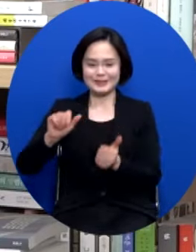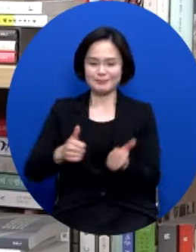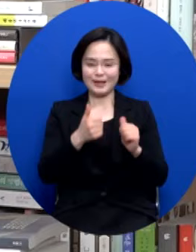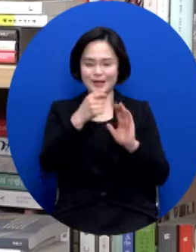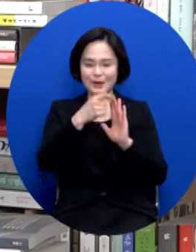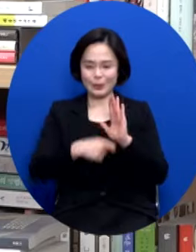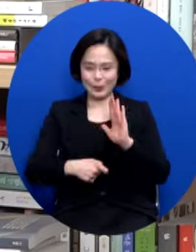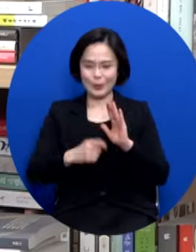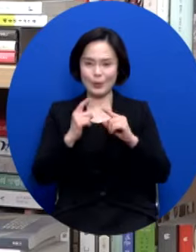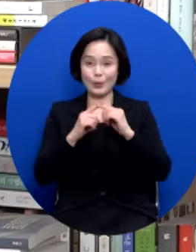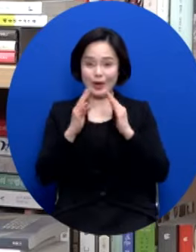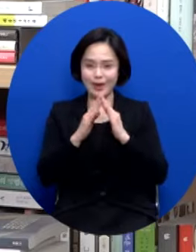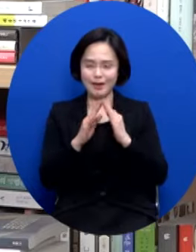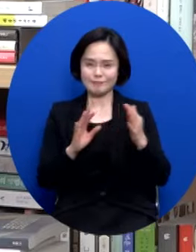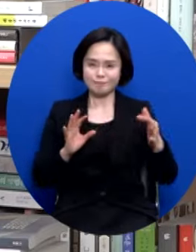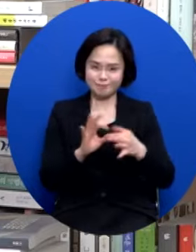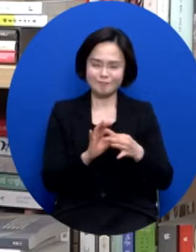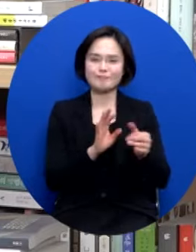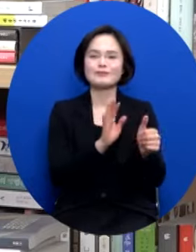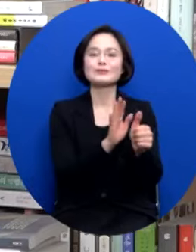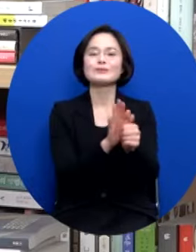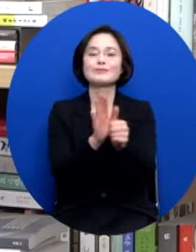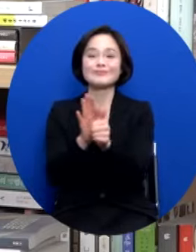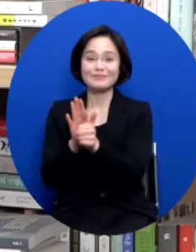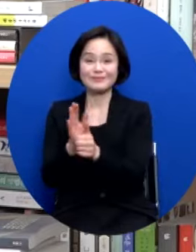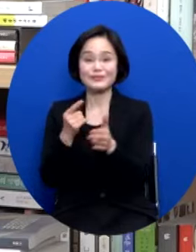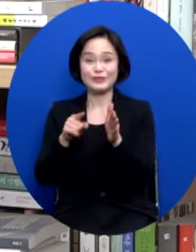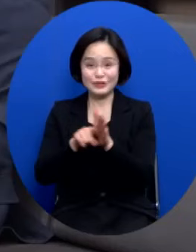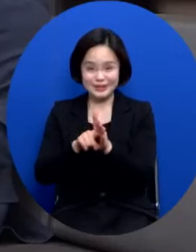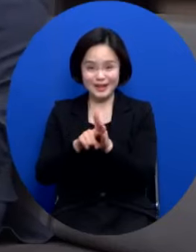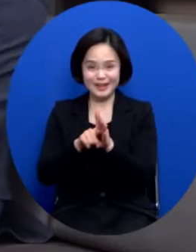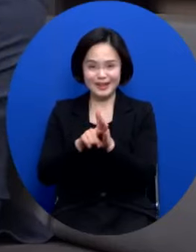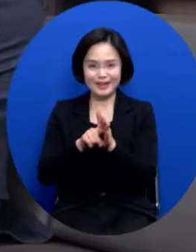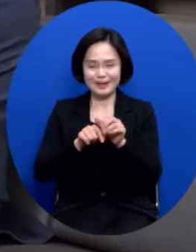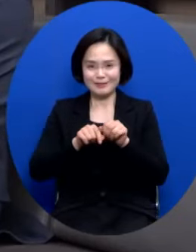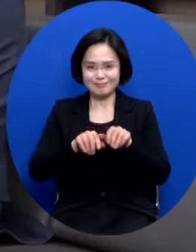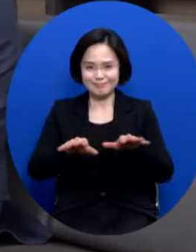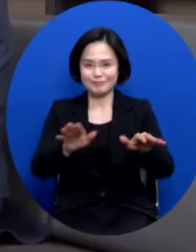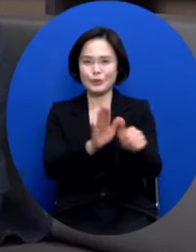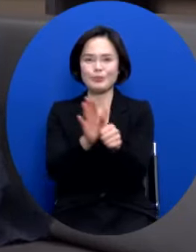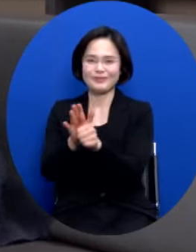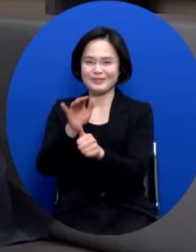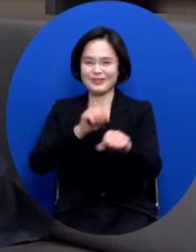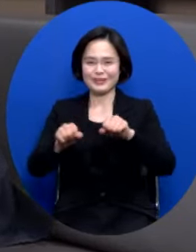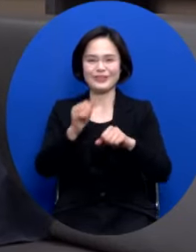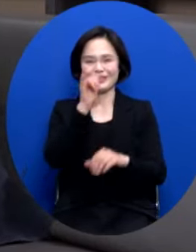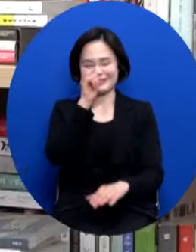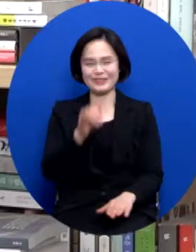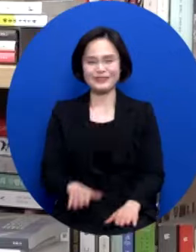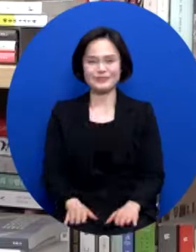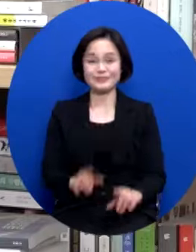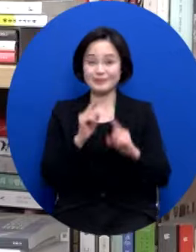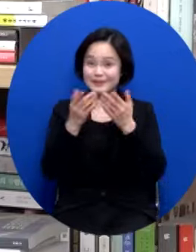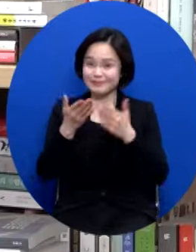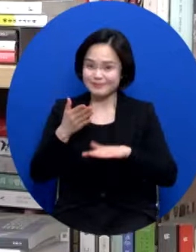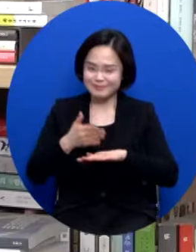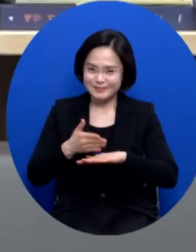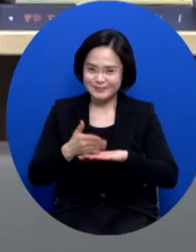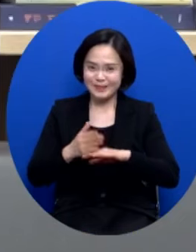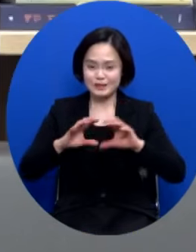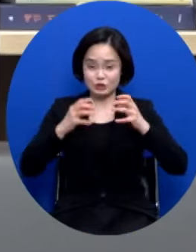저희들이 좀 돕고 격려하자 그래서 그냥 전국으로 흩어지기로 했습니다. 예, 목사님 오늘 말씀 잘 들었습니다. 지구촌